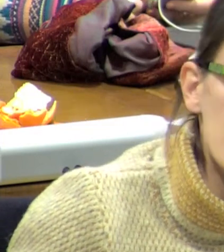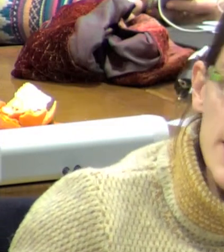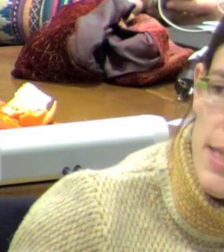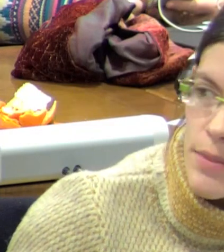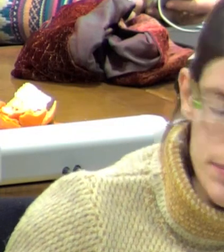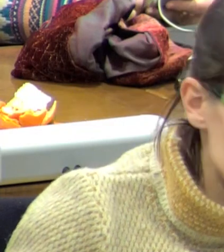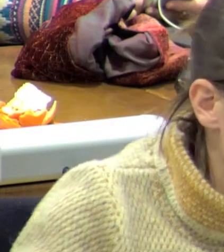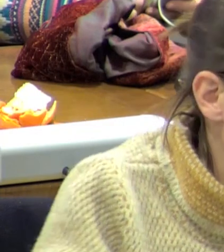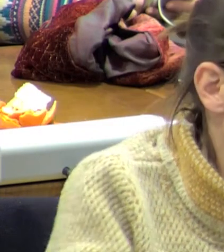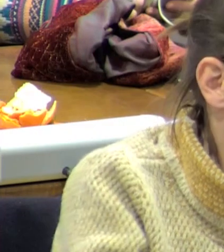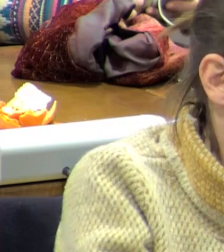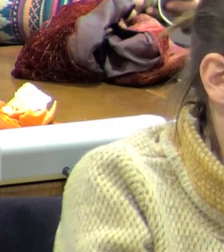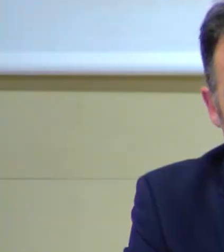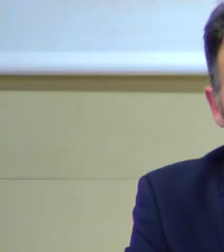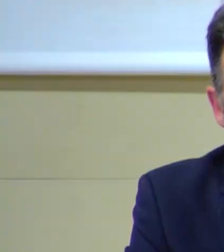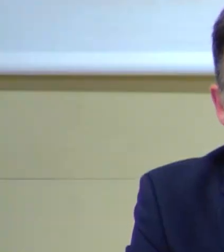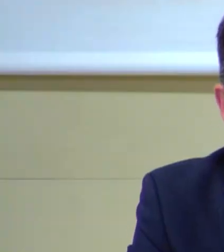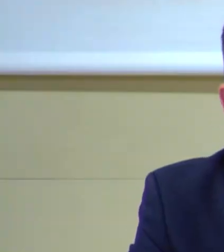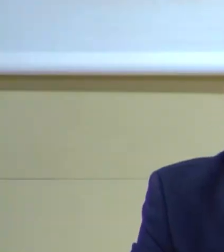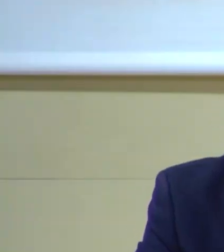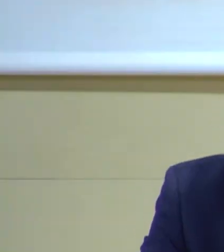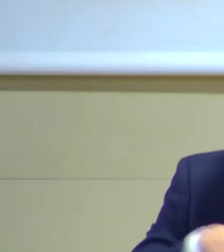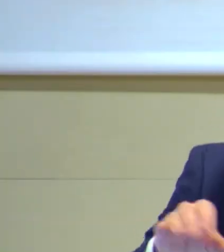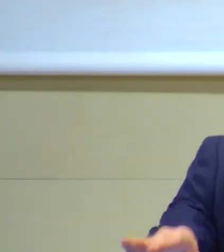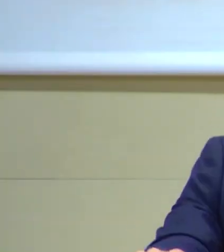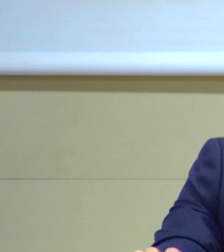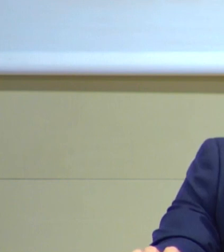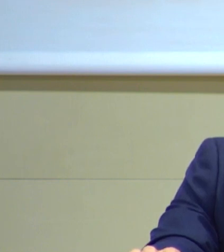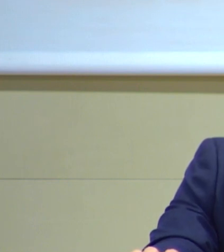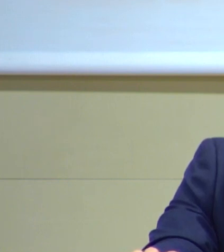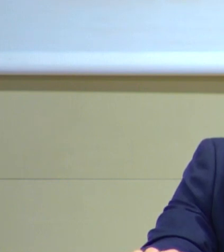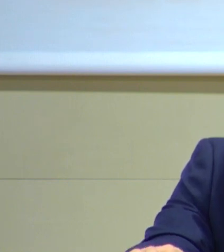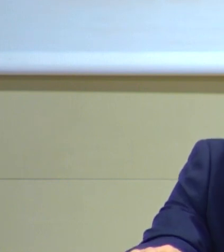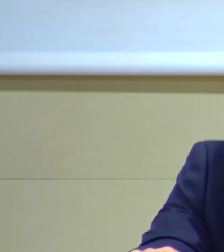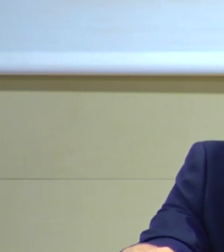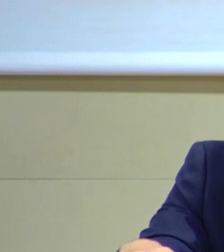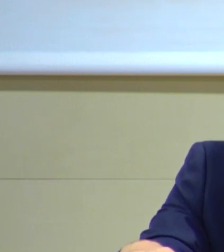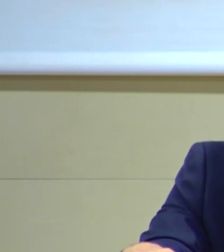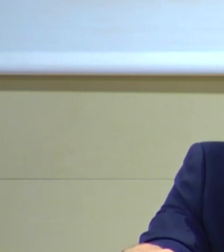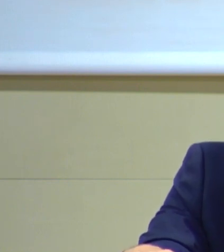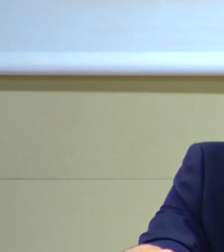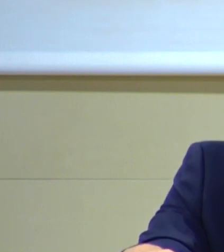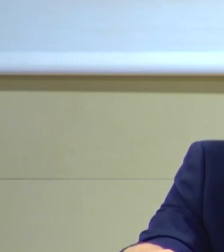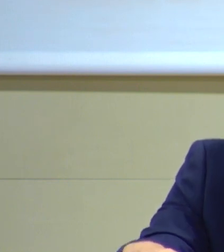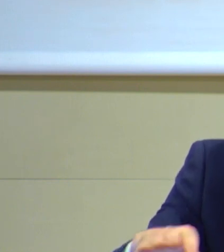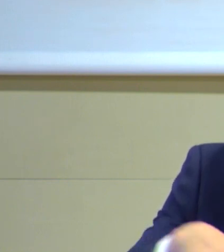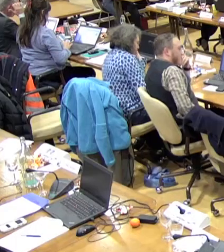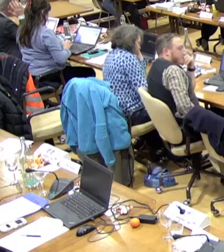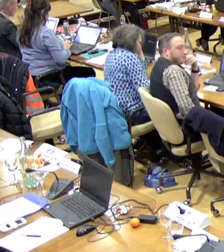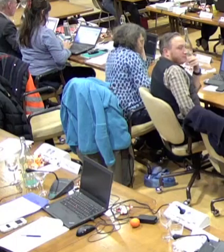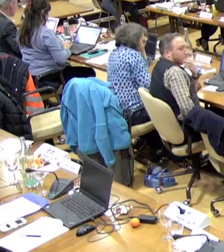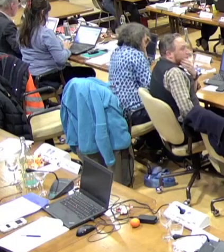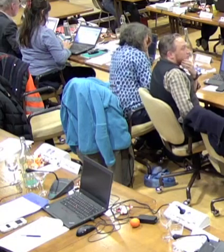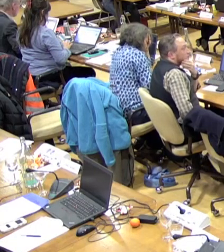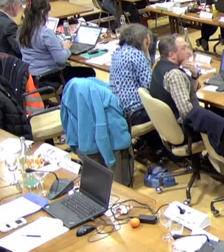merci merci beaucoup madame ça l'a alors ces